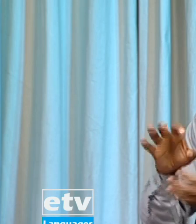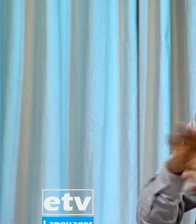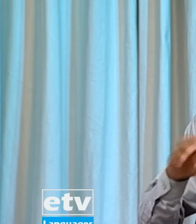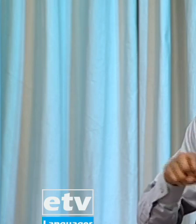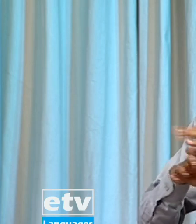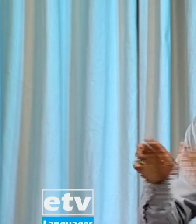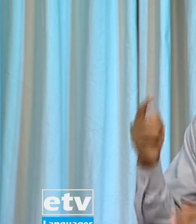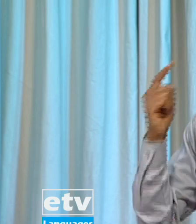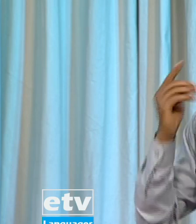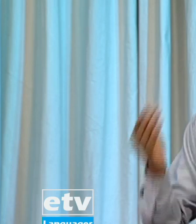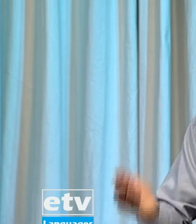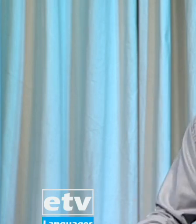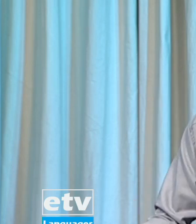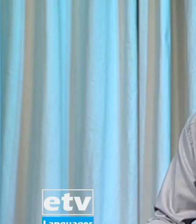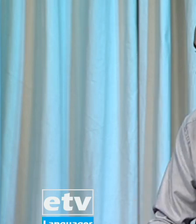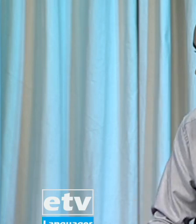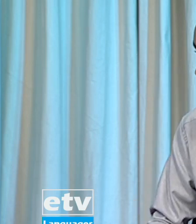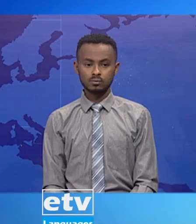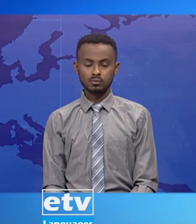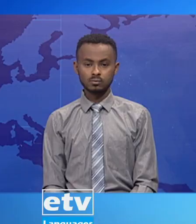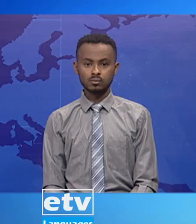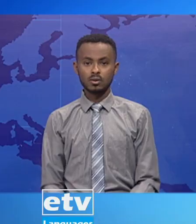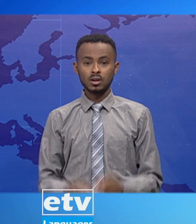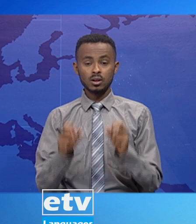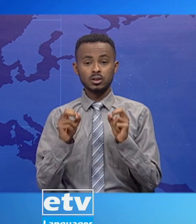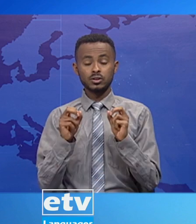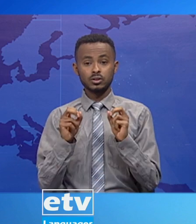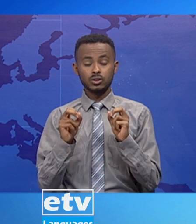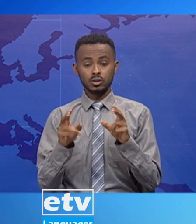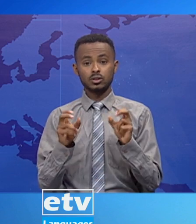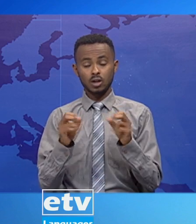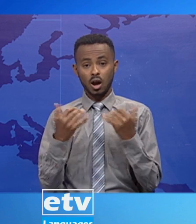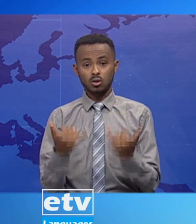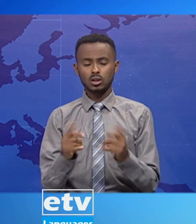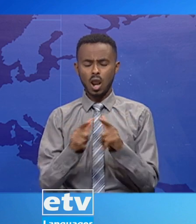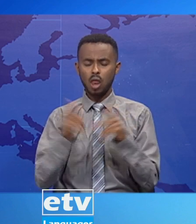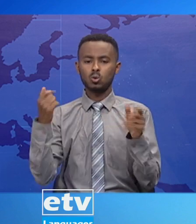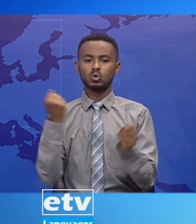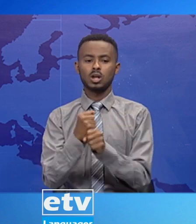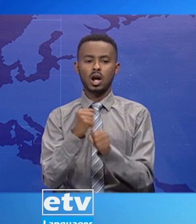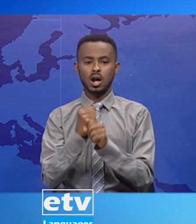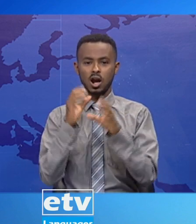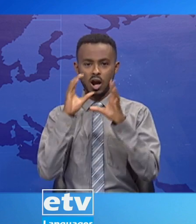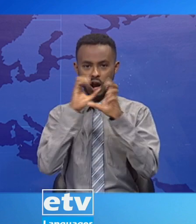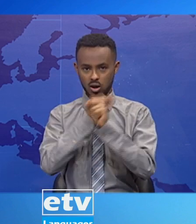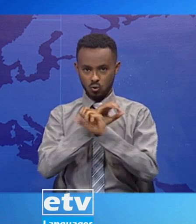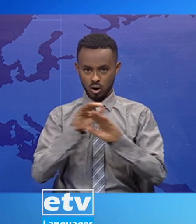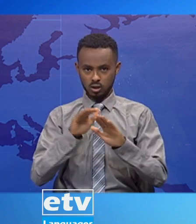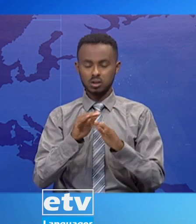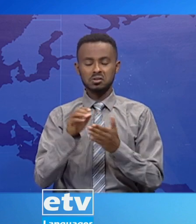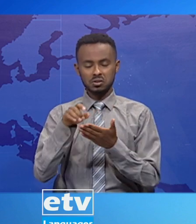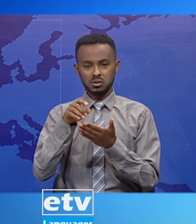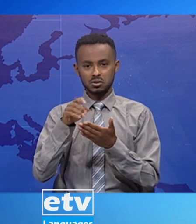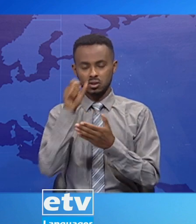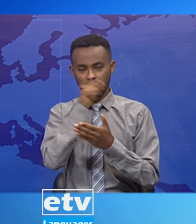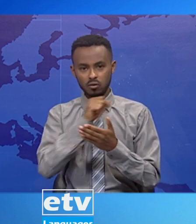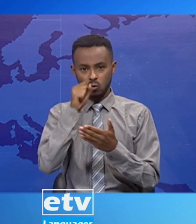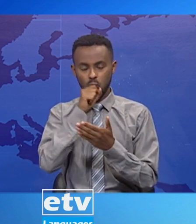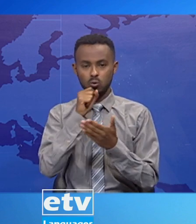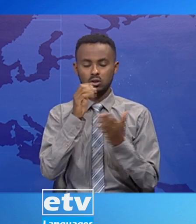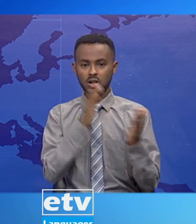ለማድረስ ማህበረሰቡ ጋር ለማድረስ የታሰበው እሺ እንግዲህ ያው አሁን ትልቁ ስራ አልቋል በቃ ዘፈኖቹ